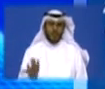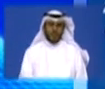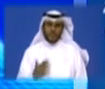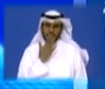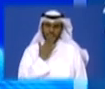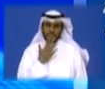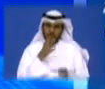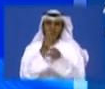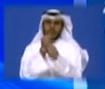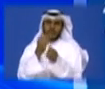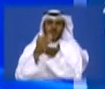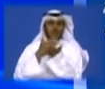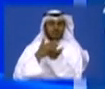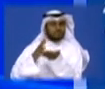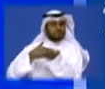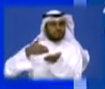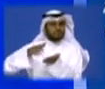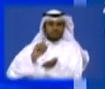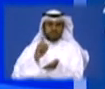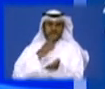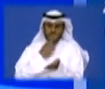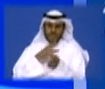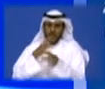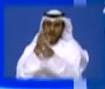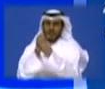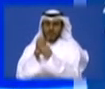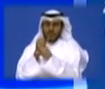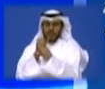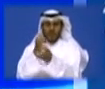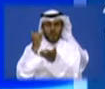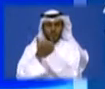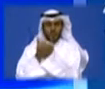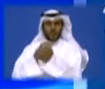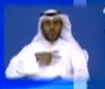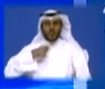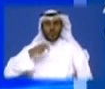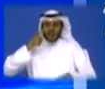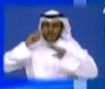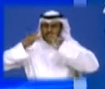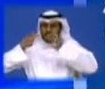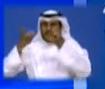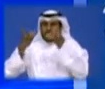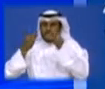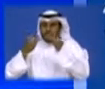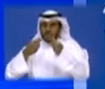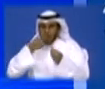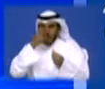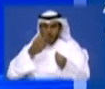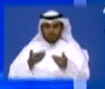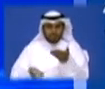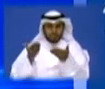واجتماعيه والتي تتطلب كل اهتمام بالنظر فيها ودراستها والعمل على معالجتها